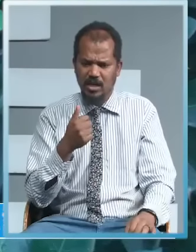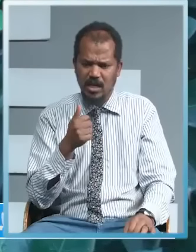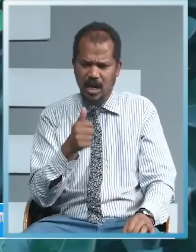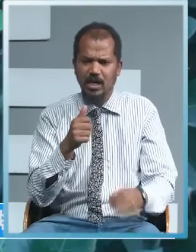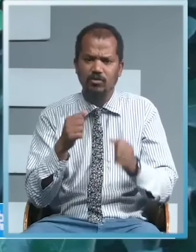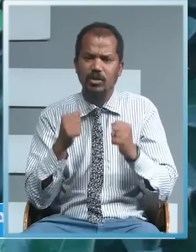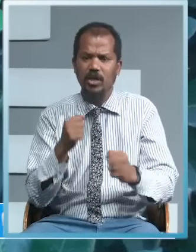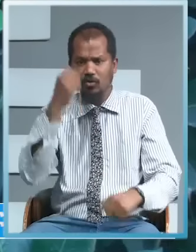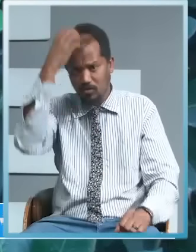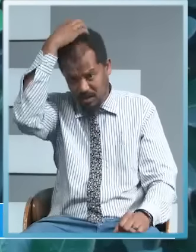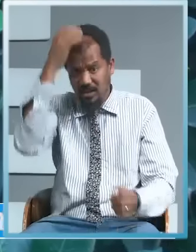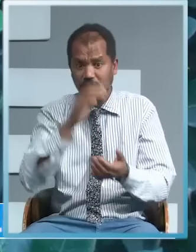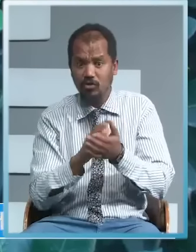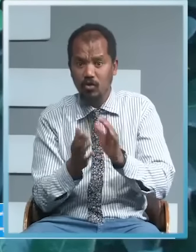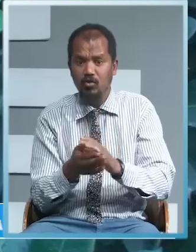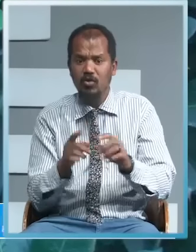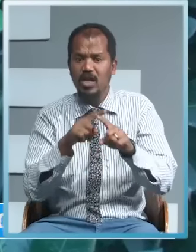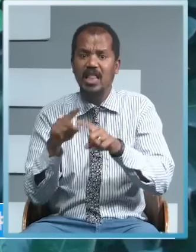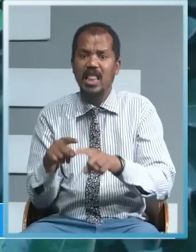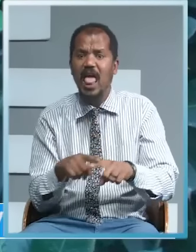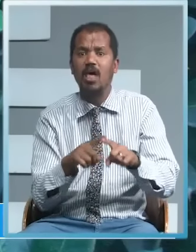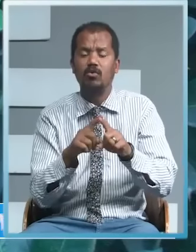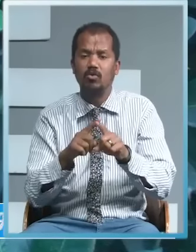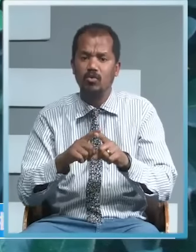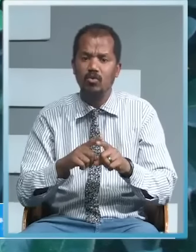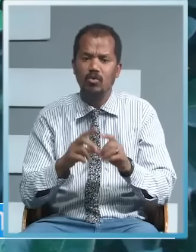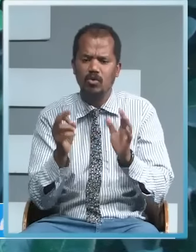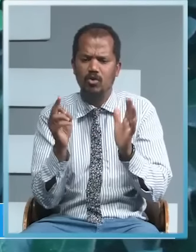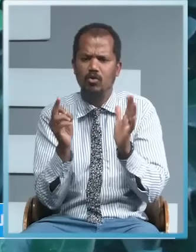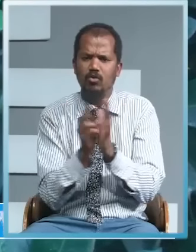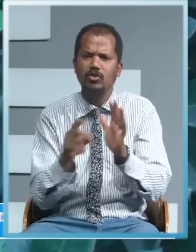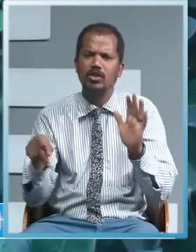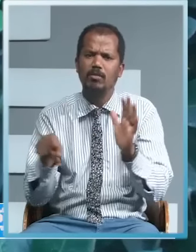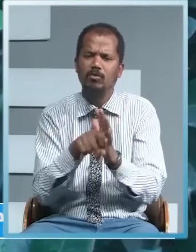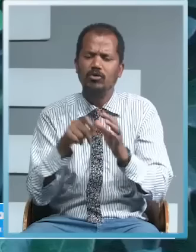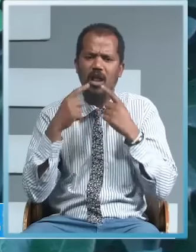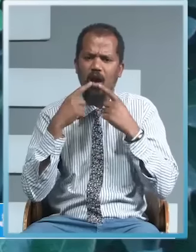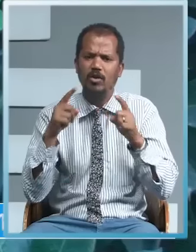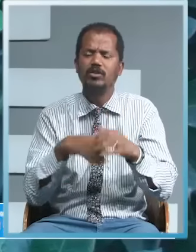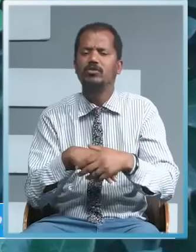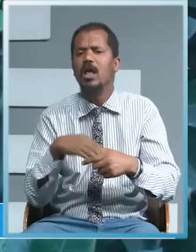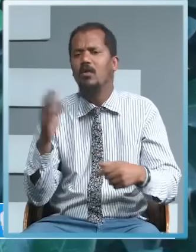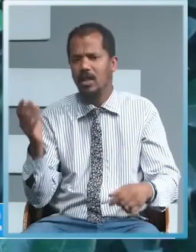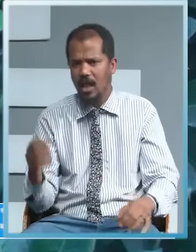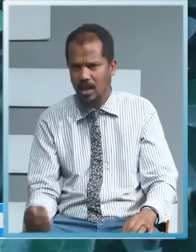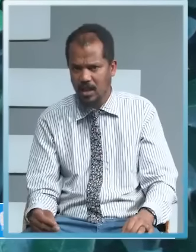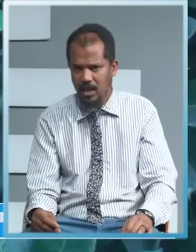ራሳቸውን የቻሉ መንግስታት ስለሆኑ የተለያዩ ህጎችን ደንቦችን አዋጆችን ያወጣሉ